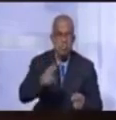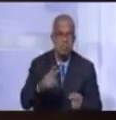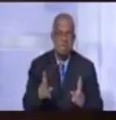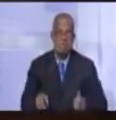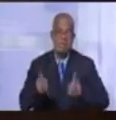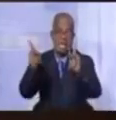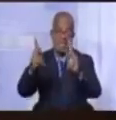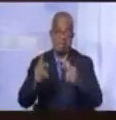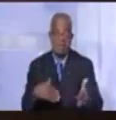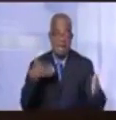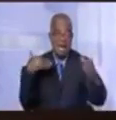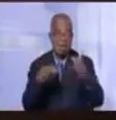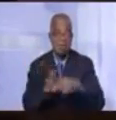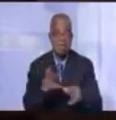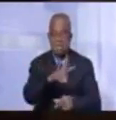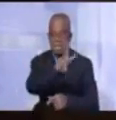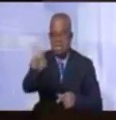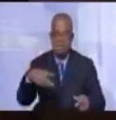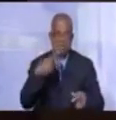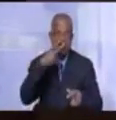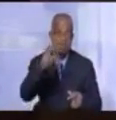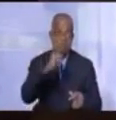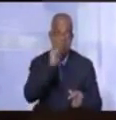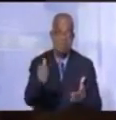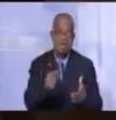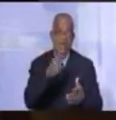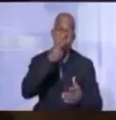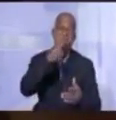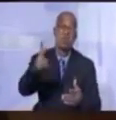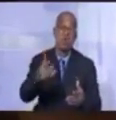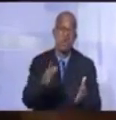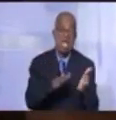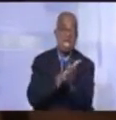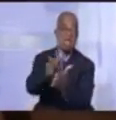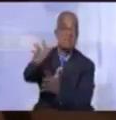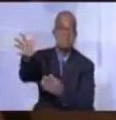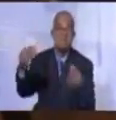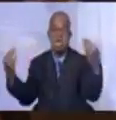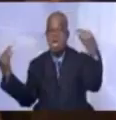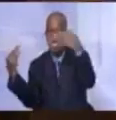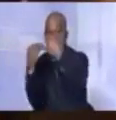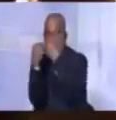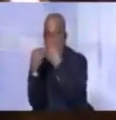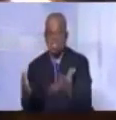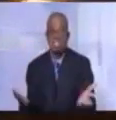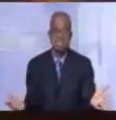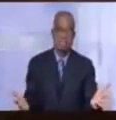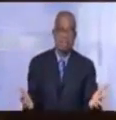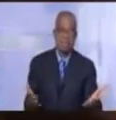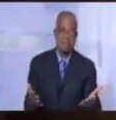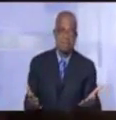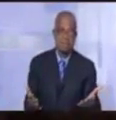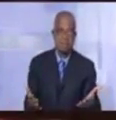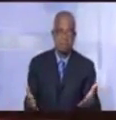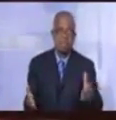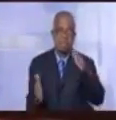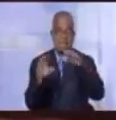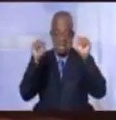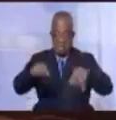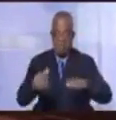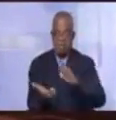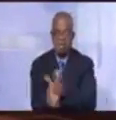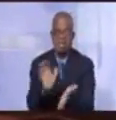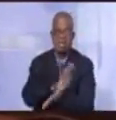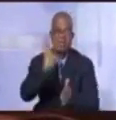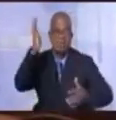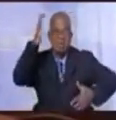qu'il y a quelqu'un qui est à côté de vous, il faut arrêter de fumer. Il faut vous déplacer, se mettre à côté, isoler et fumer. La loi